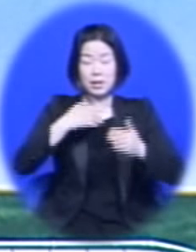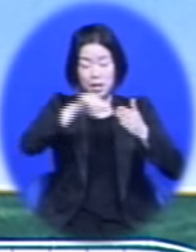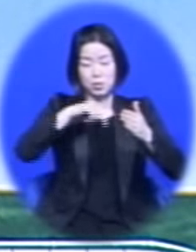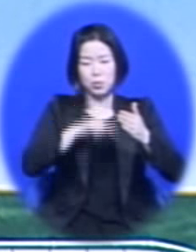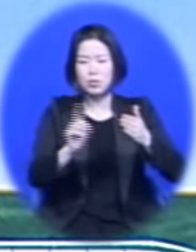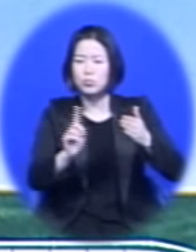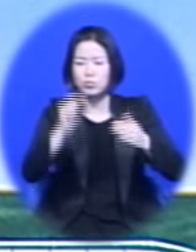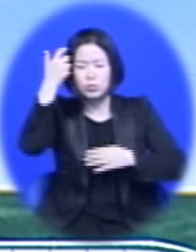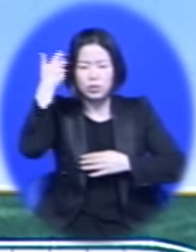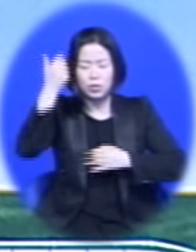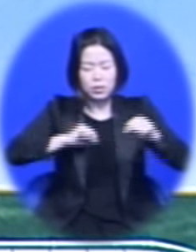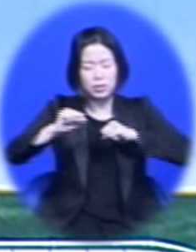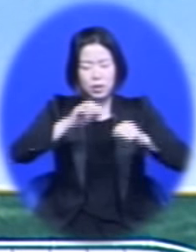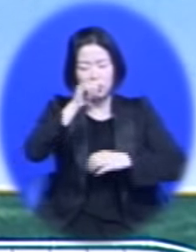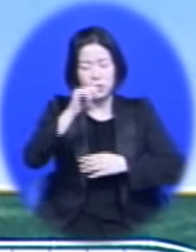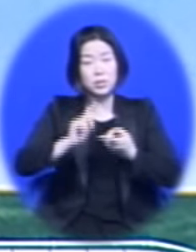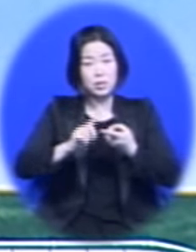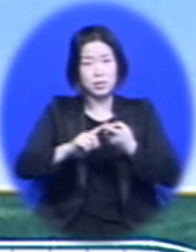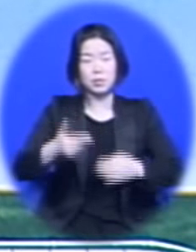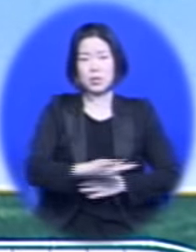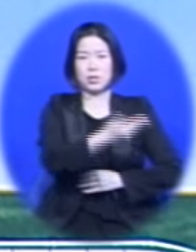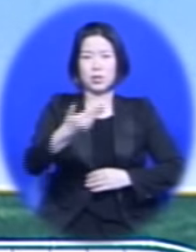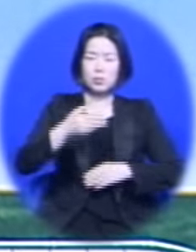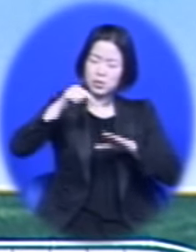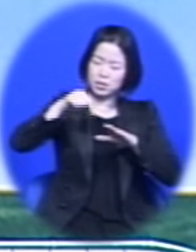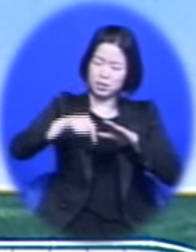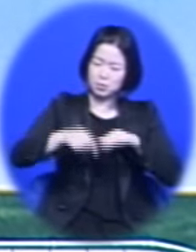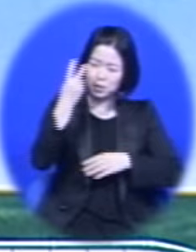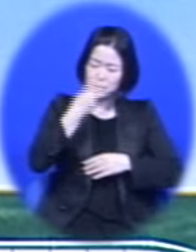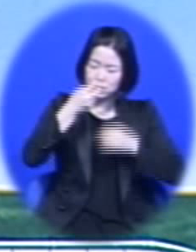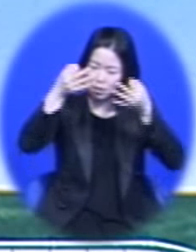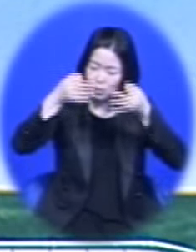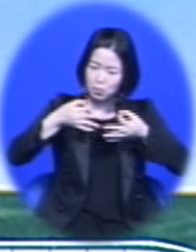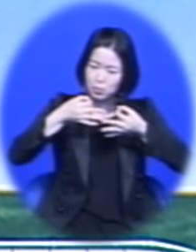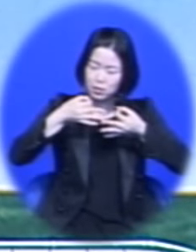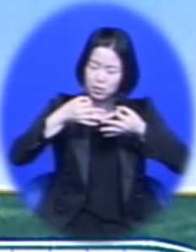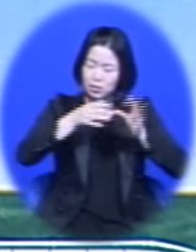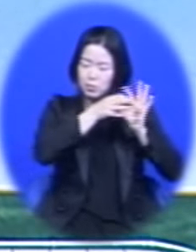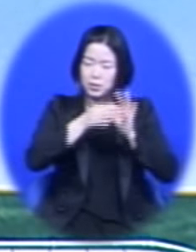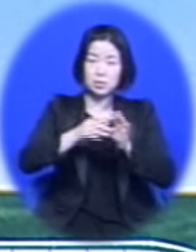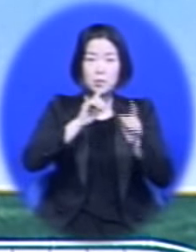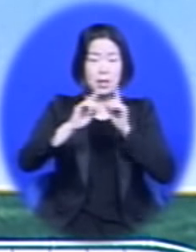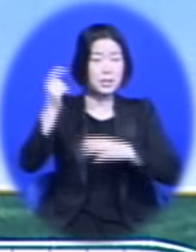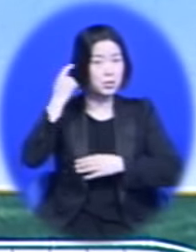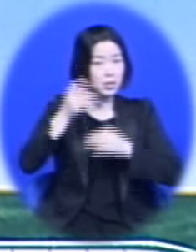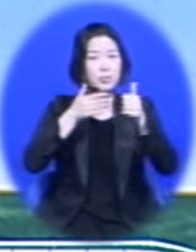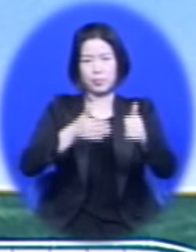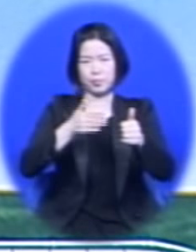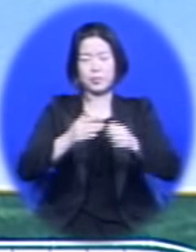어떤 영이 역사하는지를 여러분들이 깊이 살피시면서 말씀을 들어보시기를 부탁을